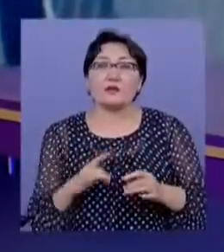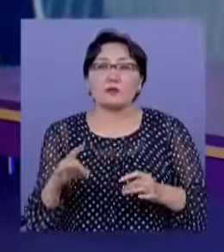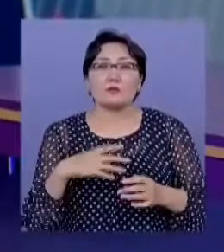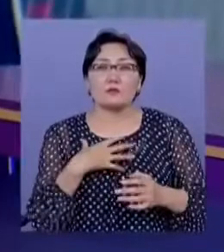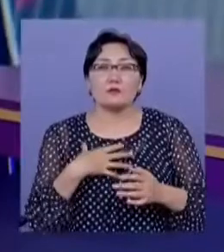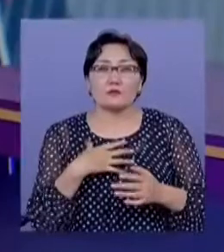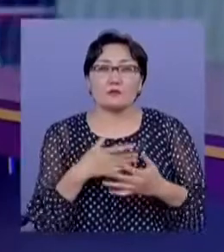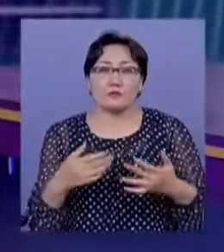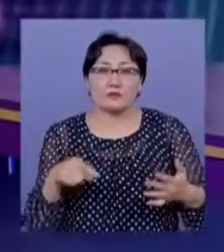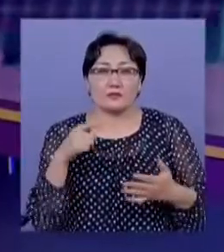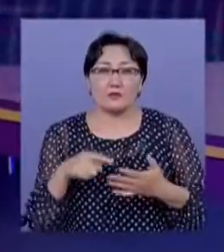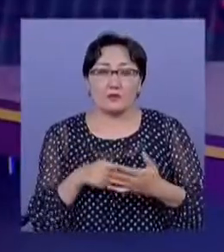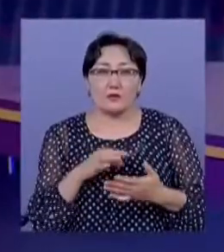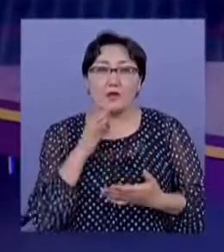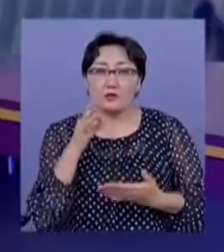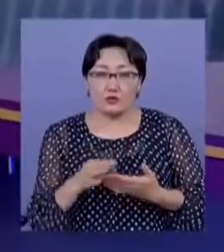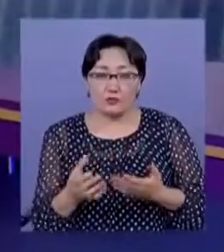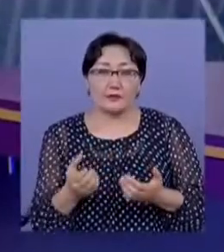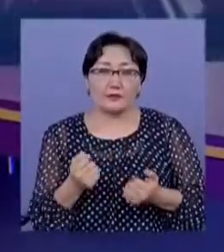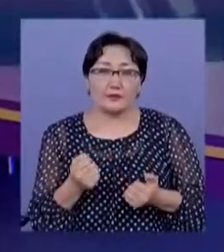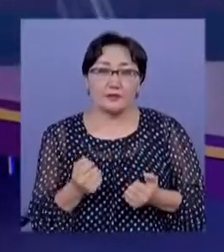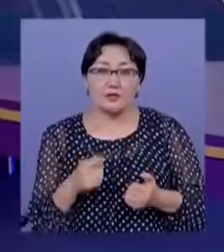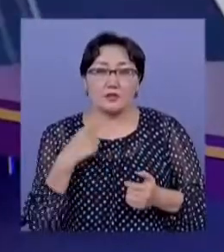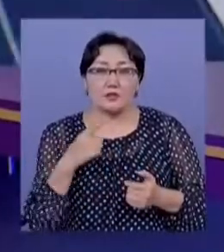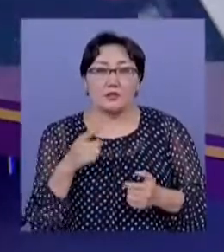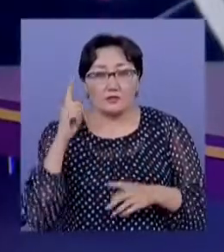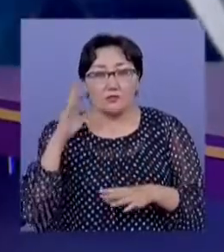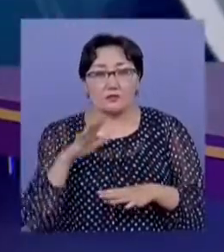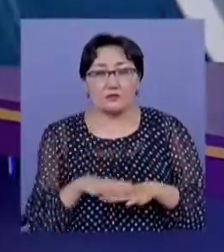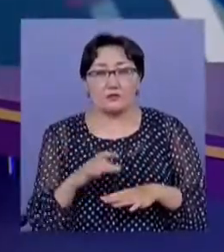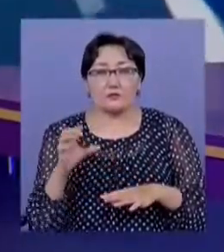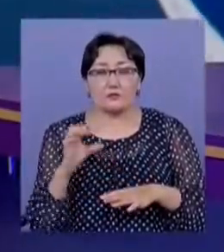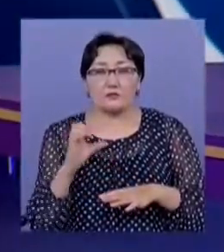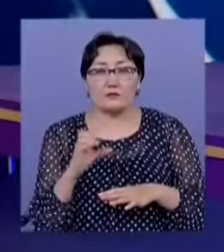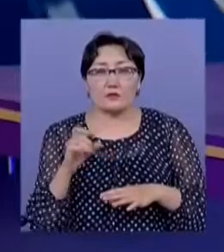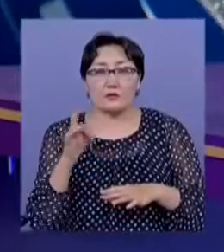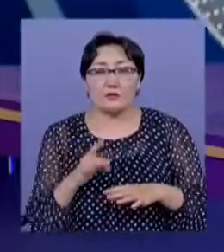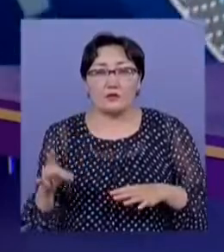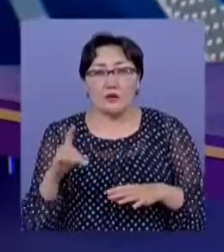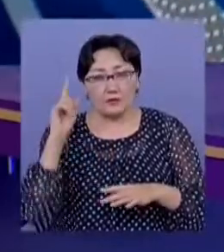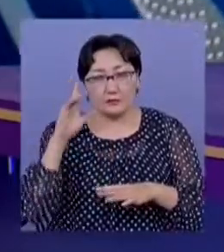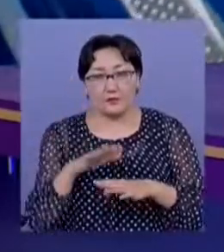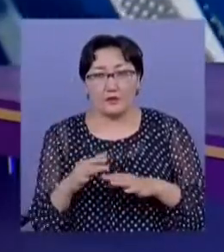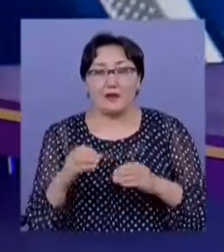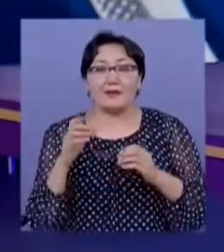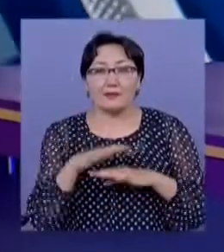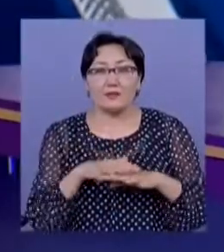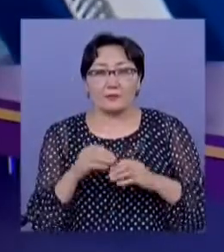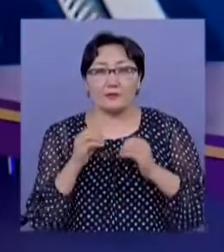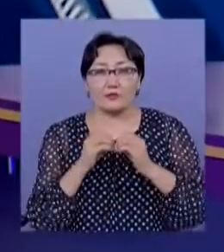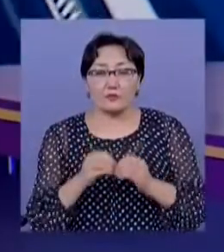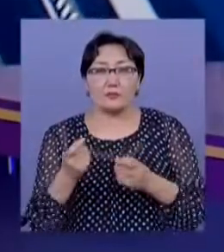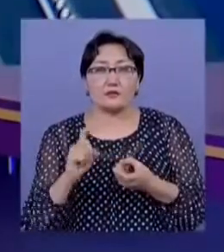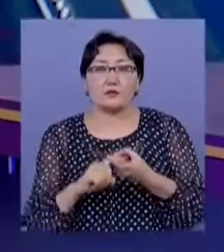өздерін толғантқан сұрақтарына тікелей жауап ала алады. Айта кетейік, шаһар басшысы аудан әкімдеріне де халықпен ұдайы байланыста болып, туындаған